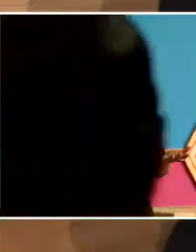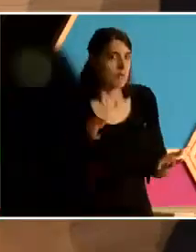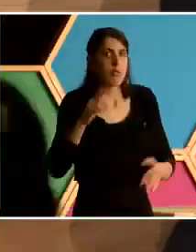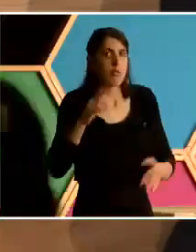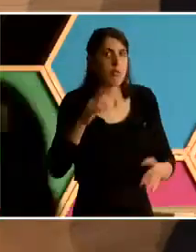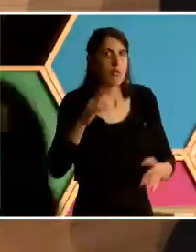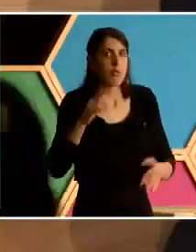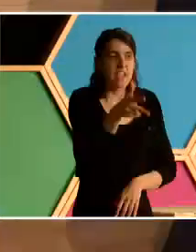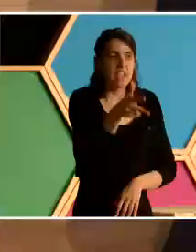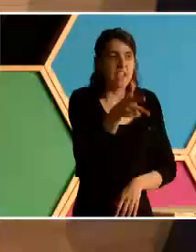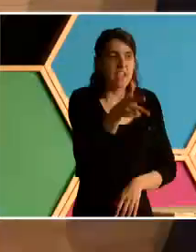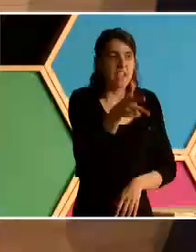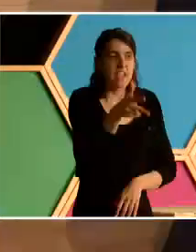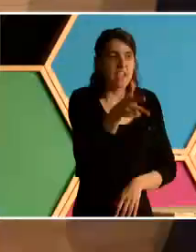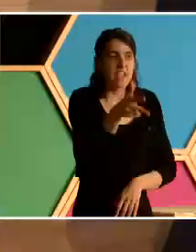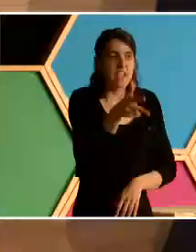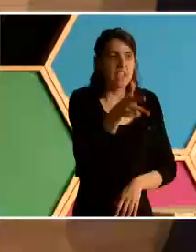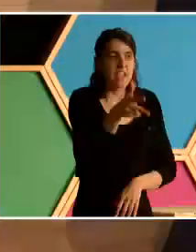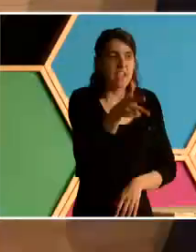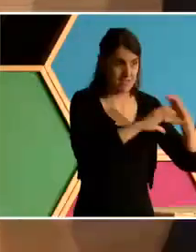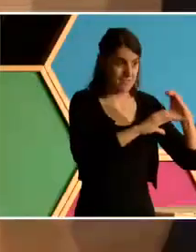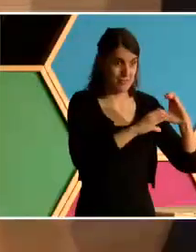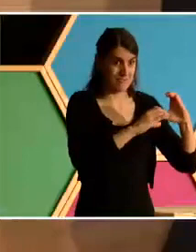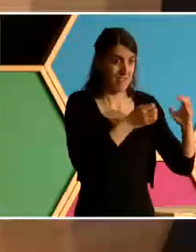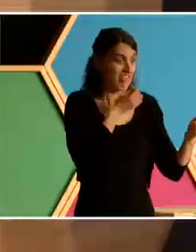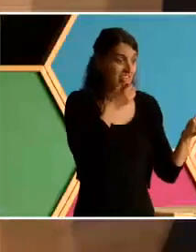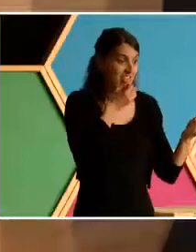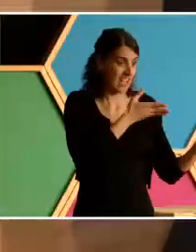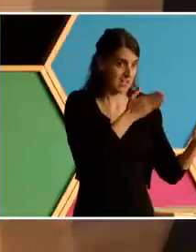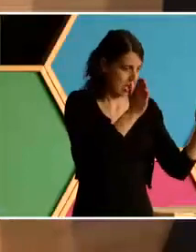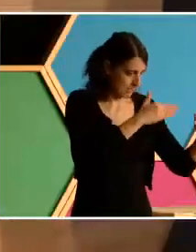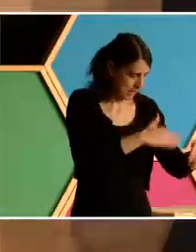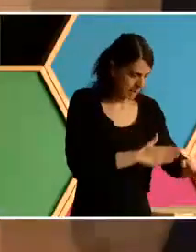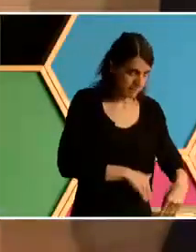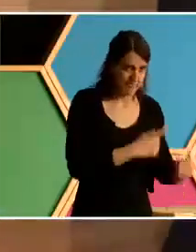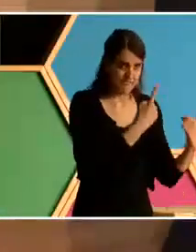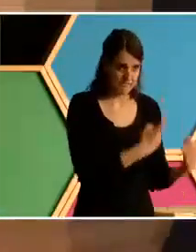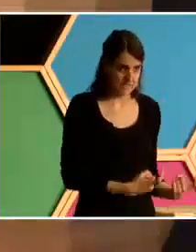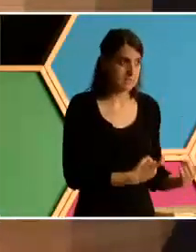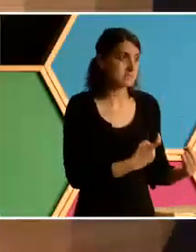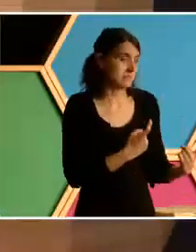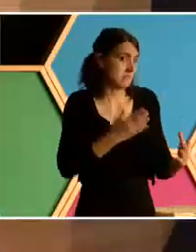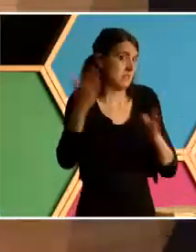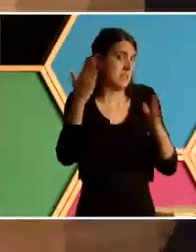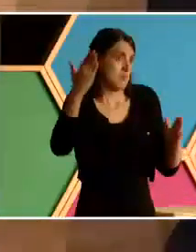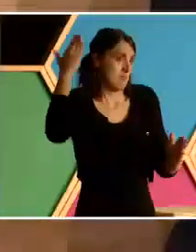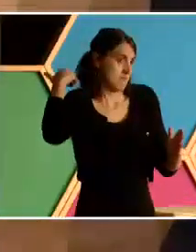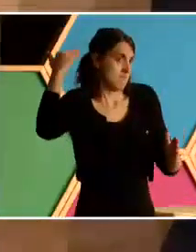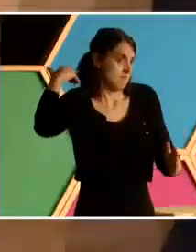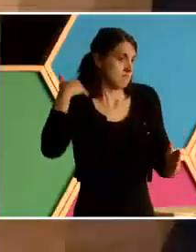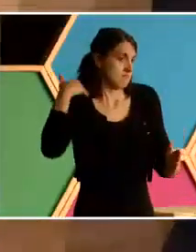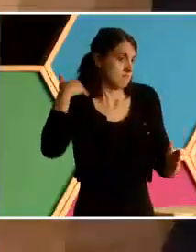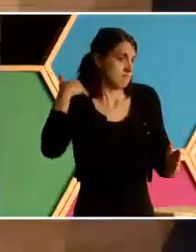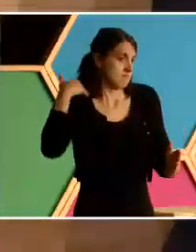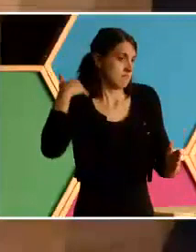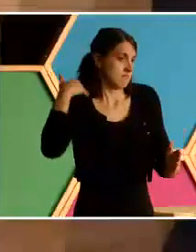que deriven de les tecnologies de la comunicació, totes aquestes qüestions no hi estan incloses. Per tant, es va fer el que es va poder, però amb uns